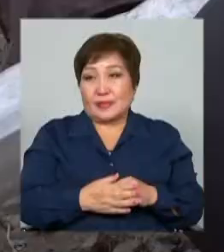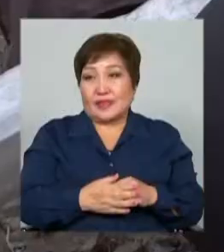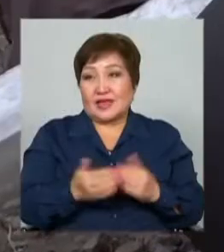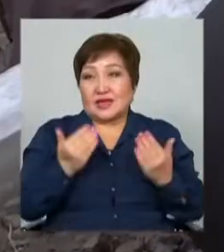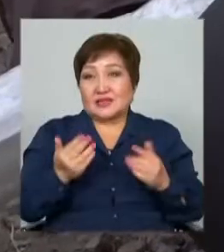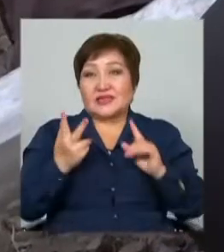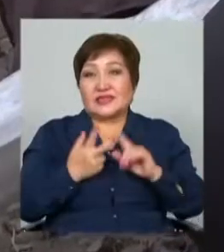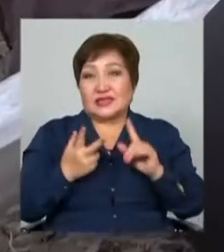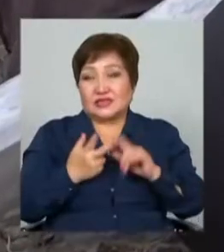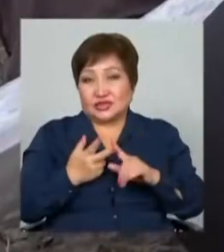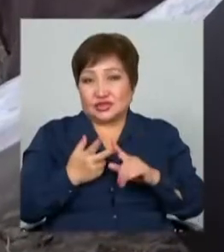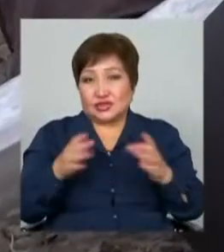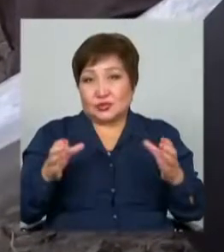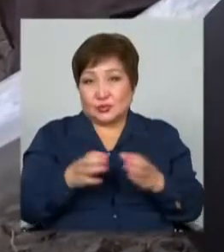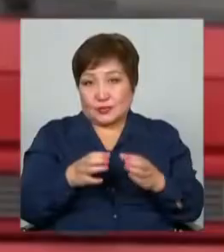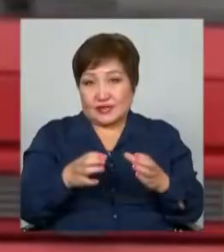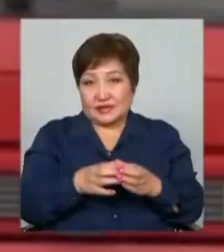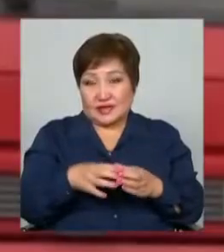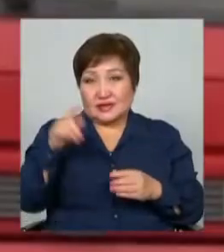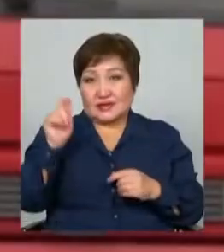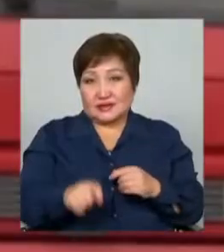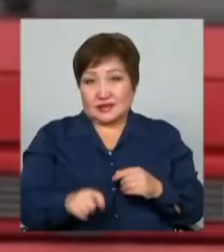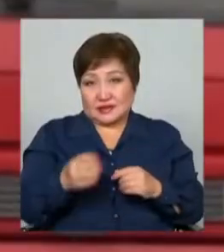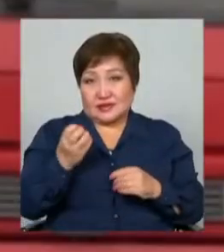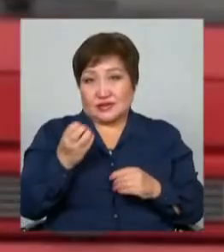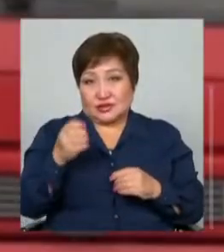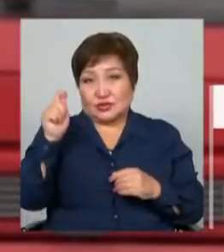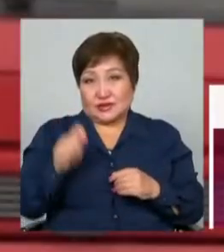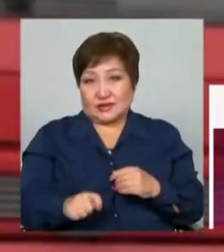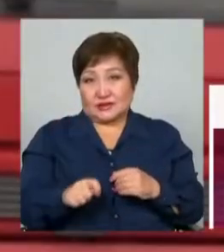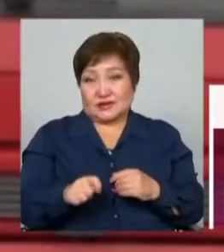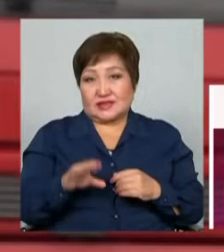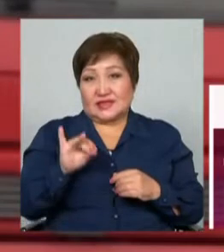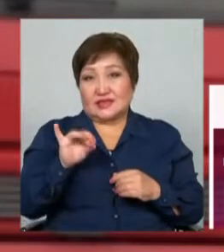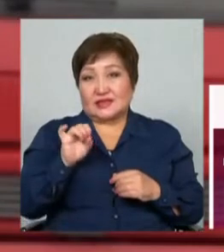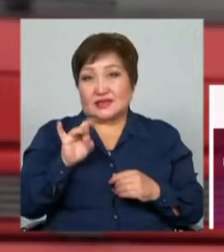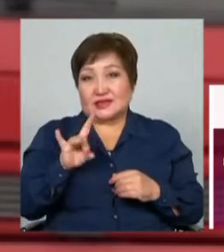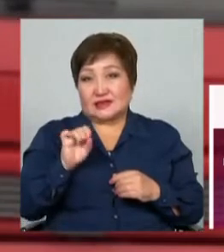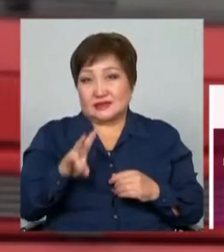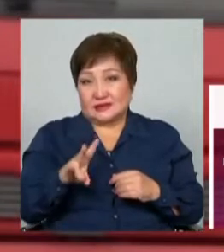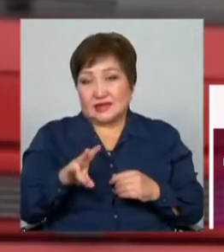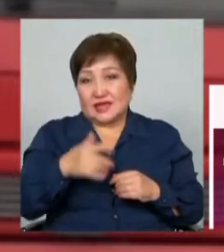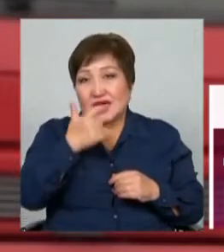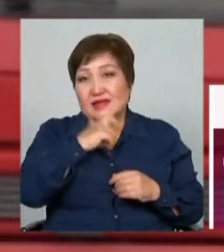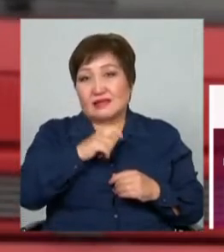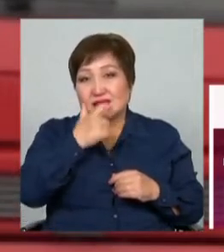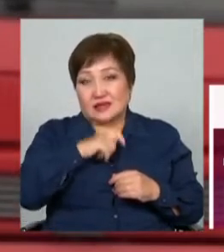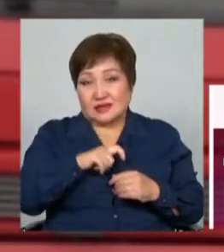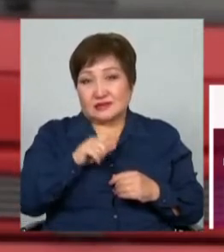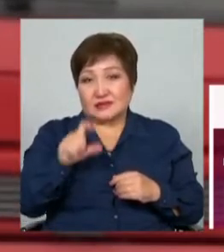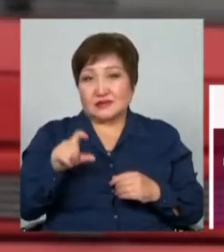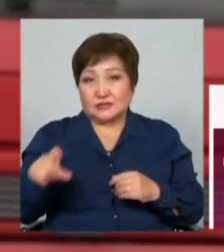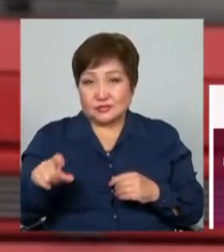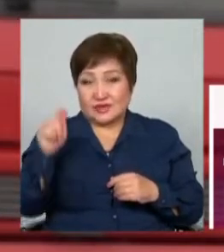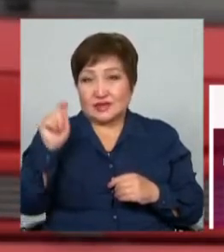келді. Тағы да келеді. Ең Иранның қаймағы келеді, мен солай ойлаймын. Интеллигенция келеді. Қазір